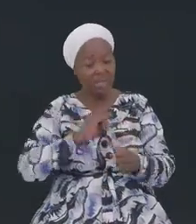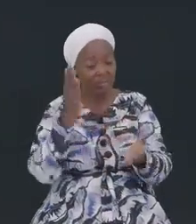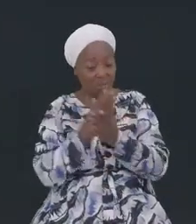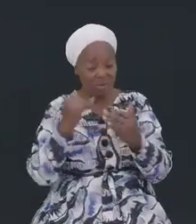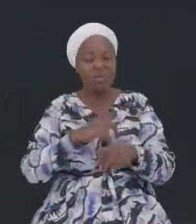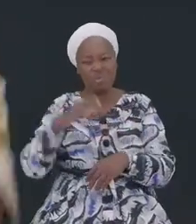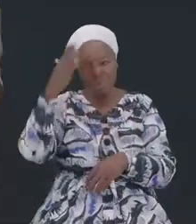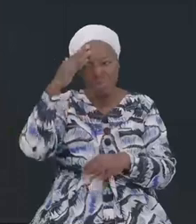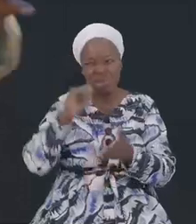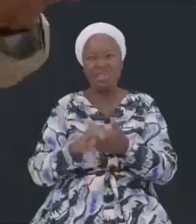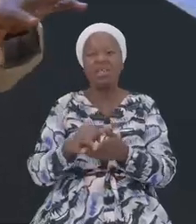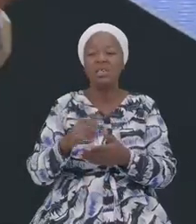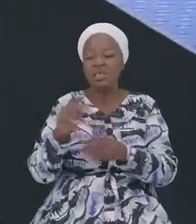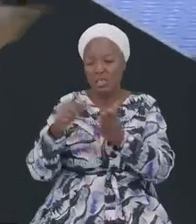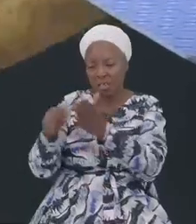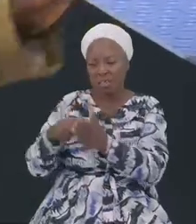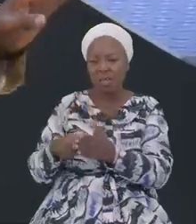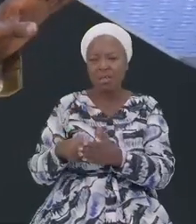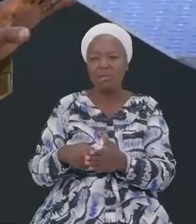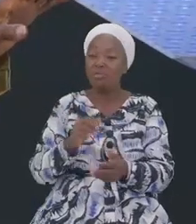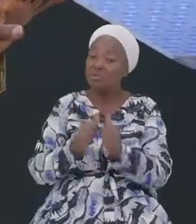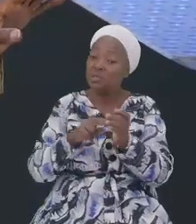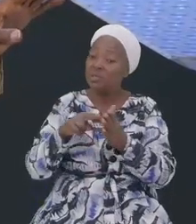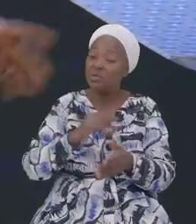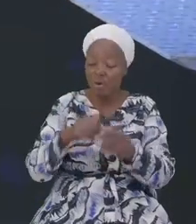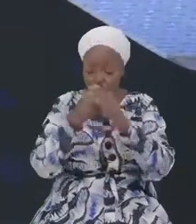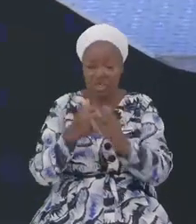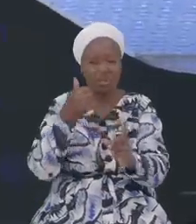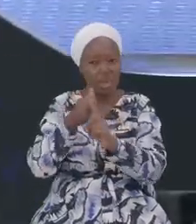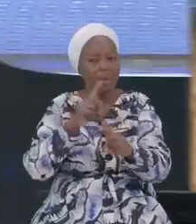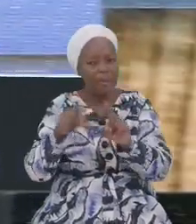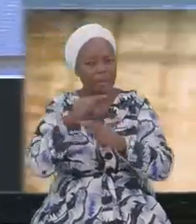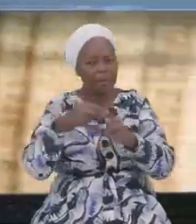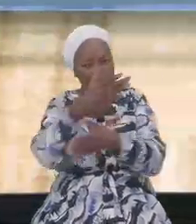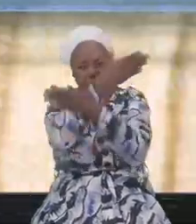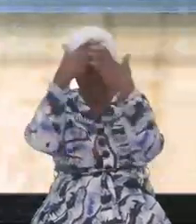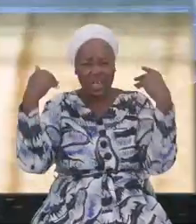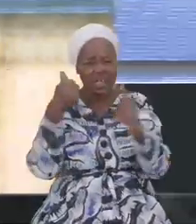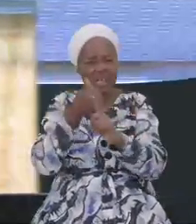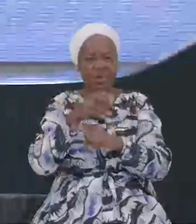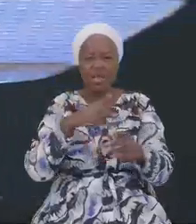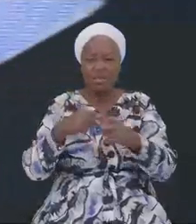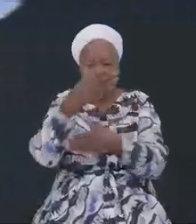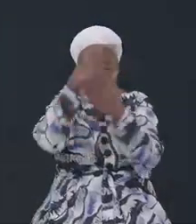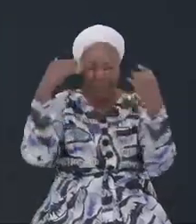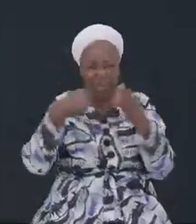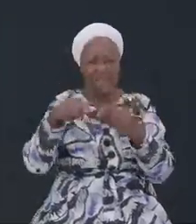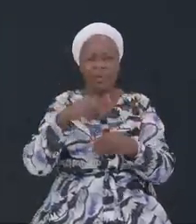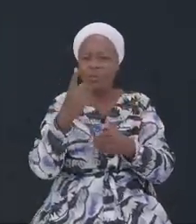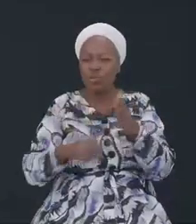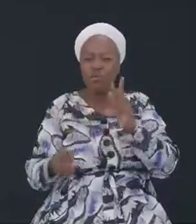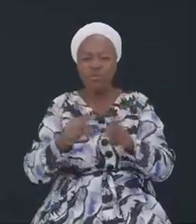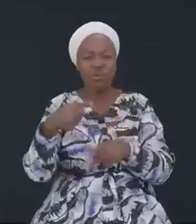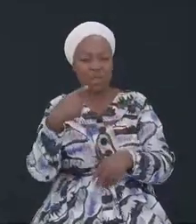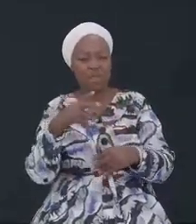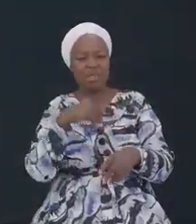es l'adorateur du moi. Mais lorsque vous oubliez le moi, vous oubliez ce que les gens pensent, ce que les gens diront, et